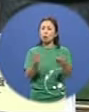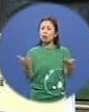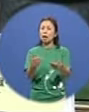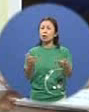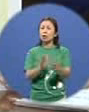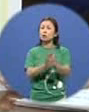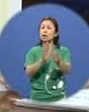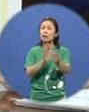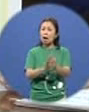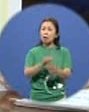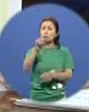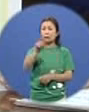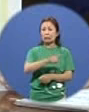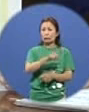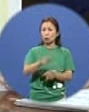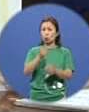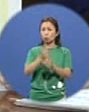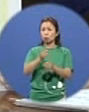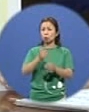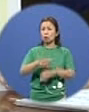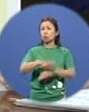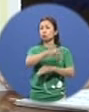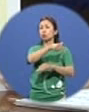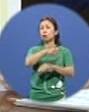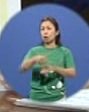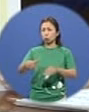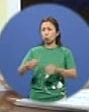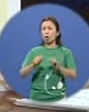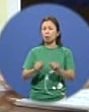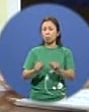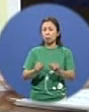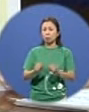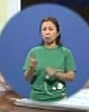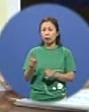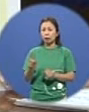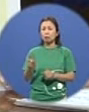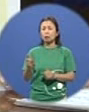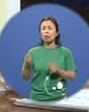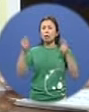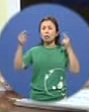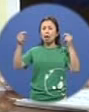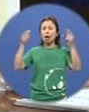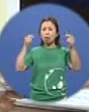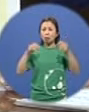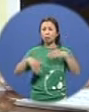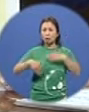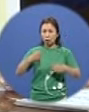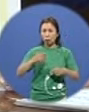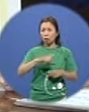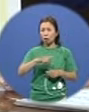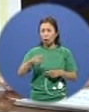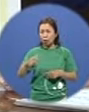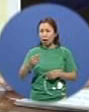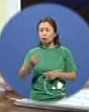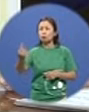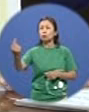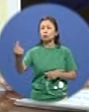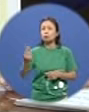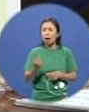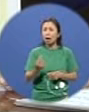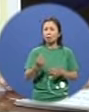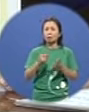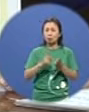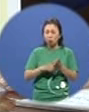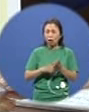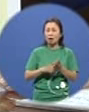やってるんですねはいでこれはえ大学生等のですねUタンUIタンUターンてのは和歌山から行って戻って